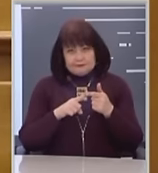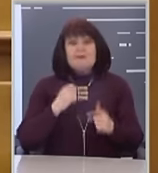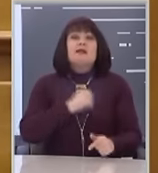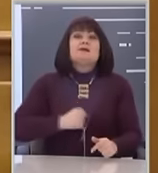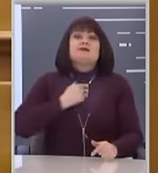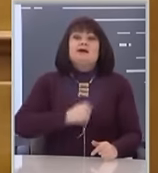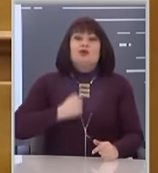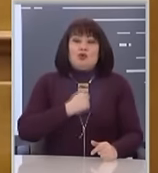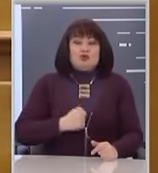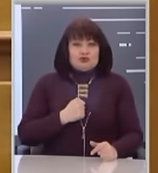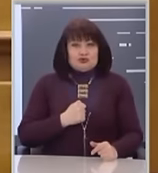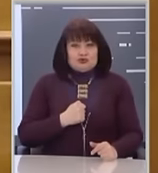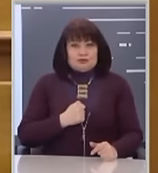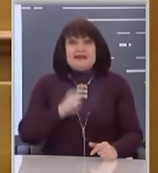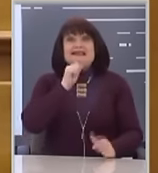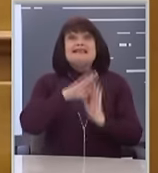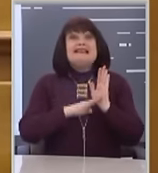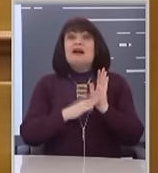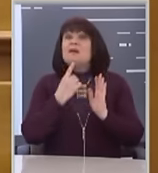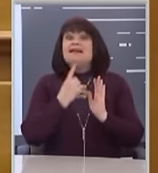Δυστυχώς, με βάση αυτά που ορίζει το Σύνταγμα,